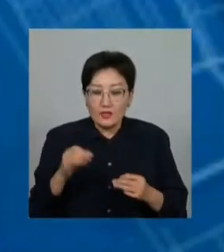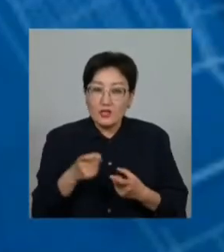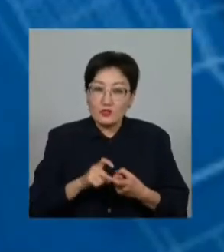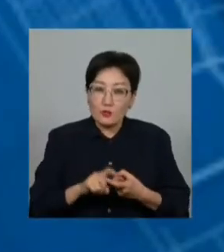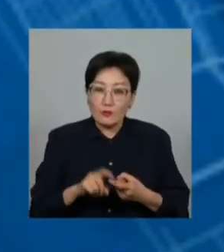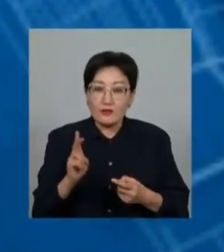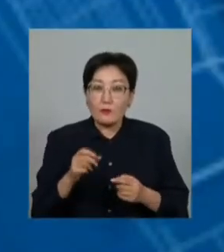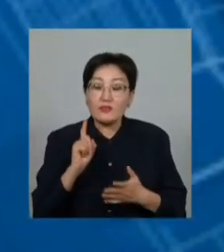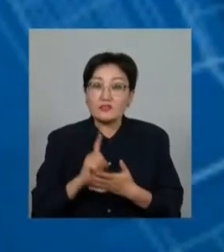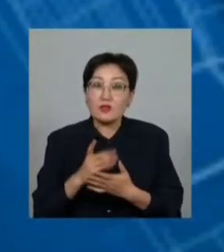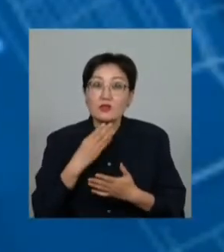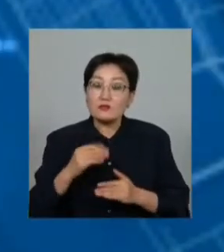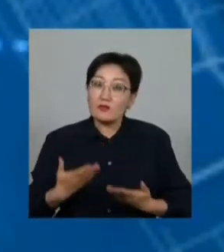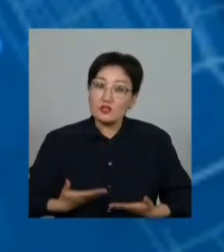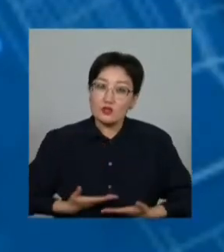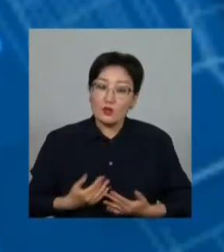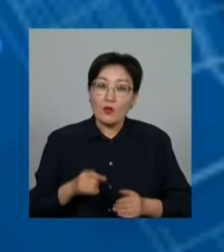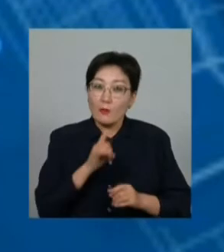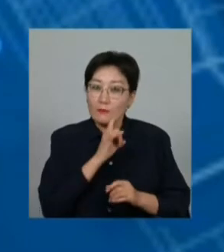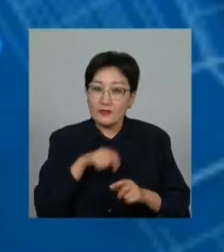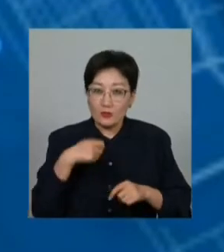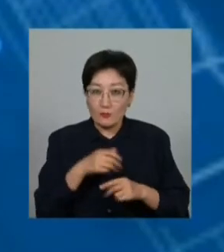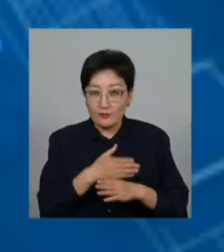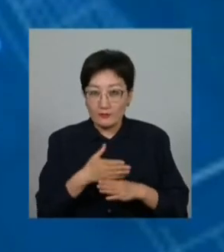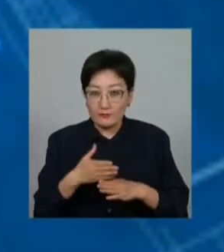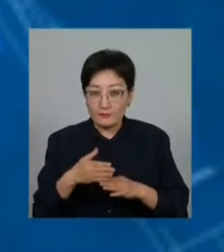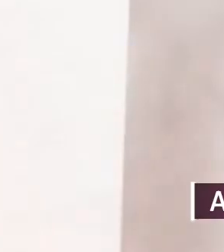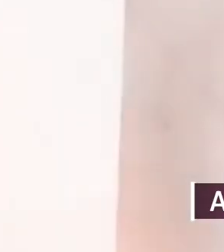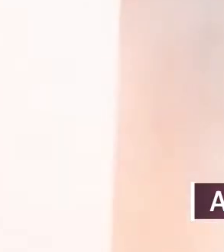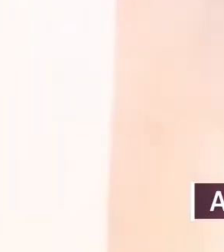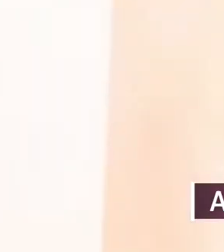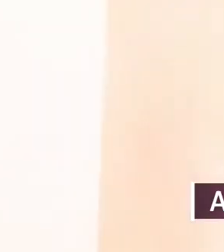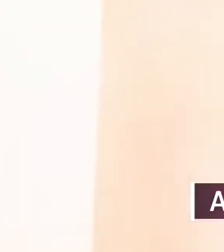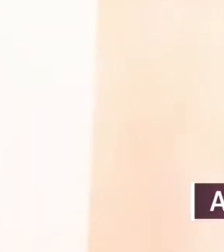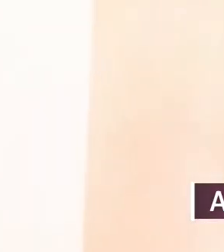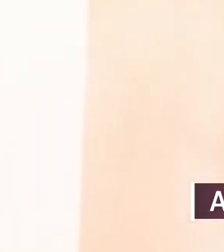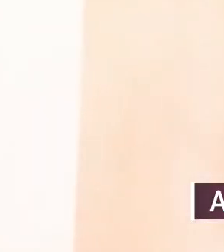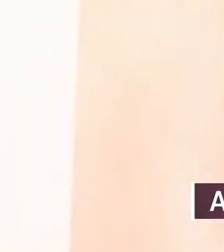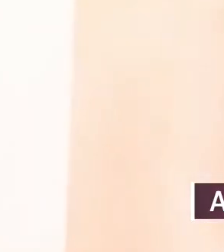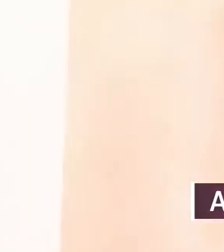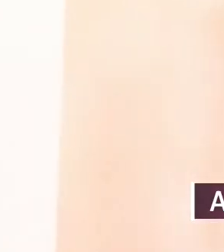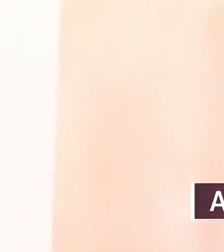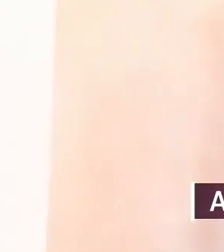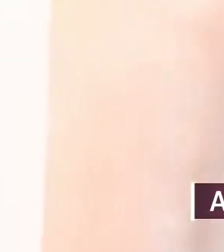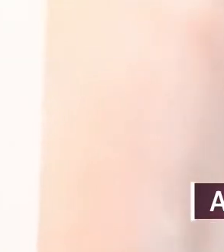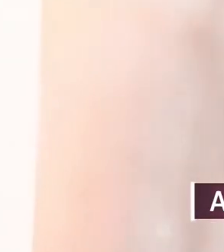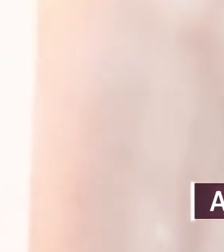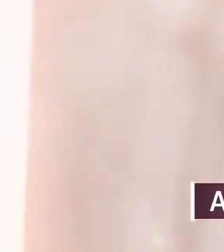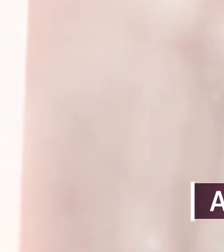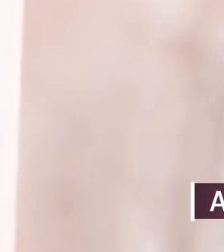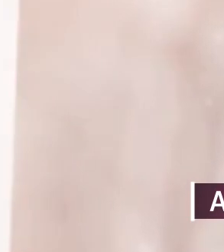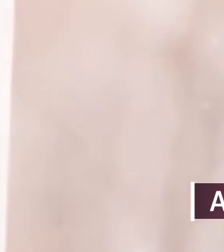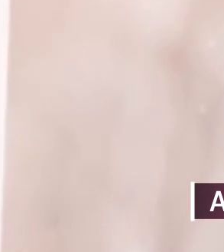теми кому мы обязаны своей жизнью в материале айданы ну rush они прекрасны и они наши хранительницы наша